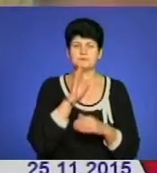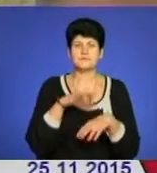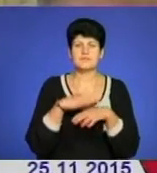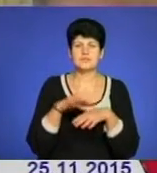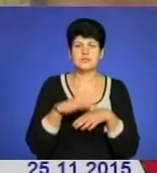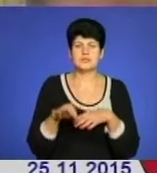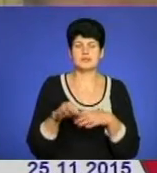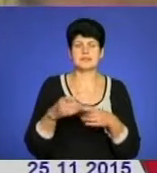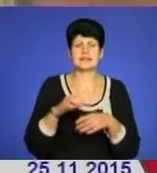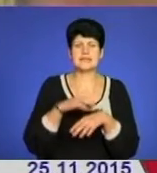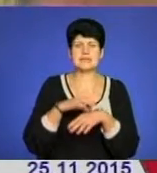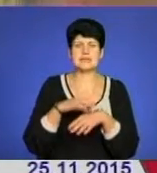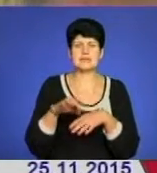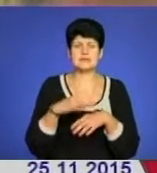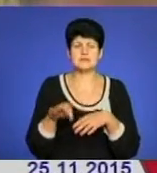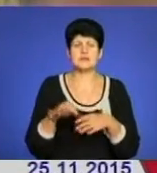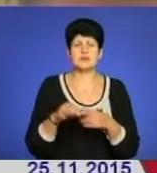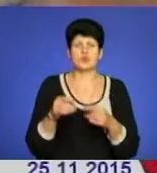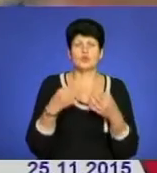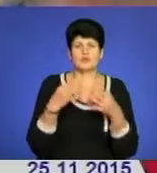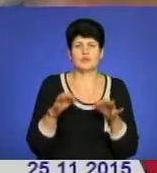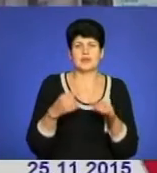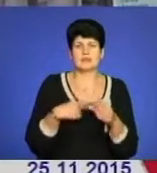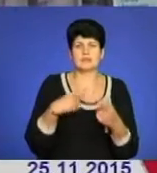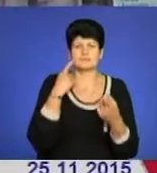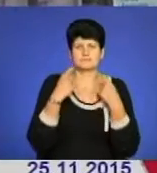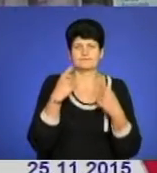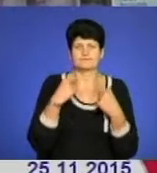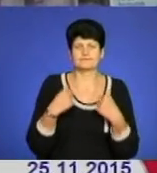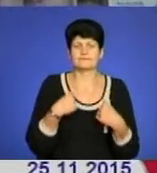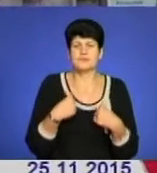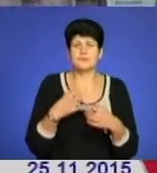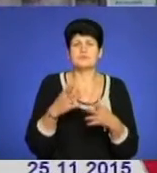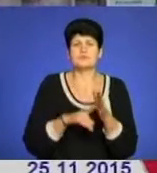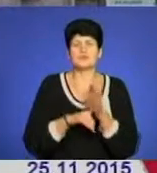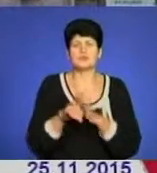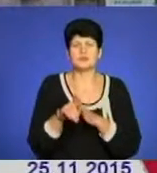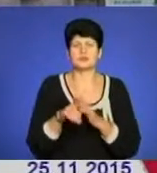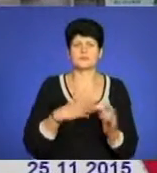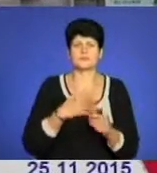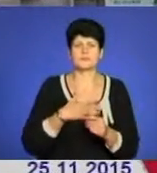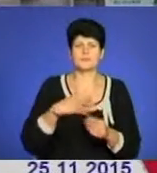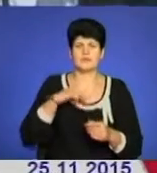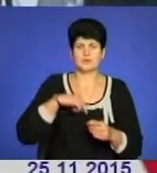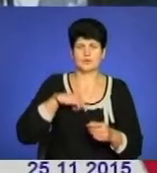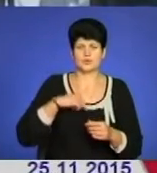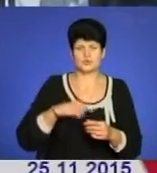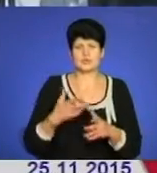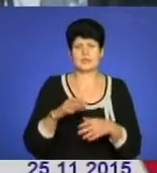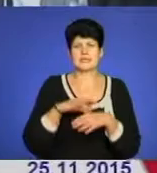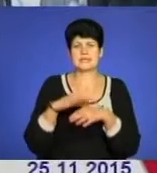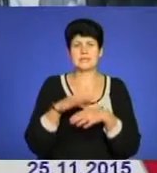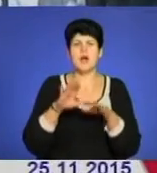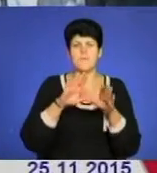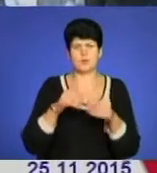фізичного насильства, тривалий час дозволяли кривдити себе словами. Тобто спочатку жертва потерпає від психологічного насильства, а вже потім